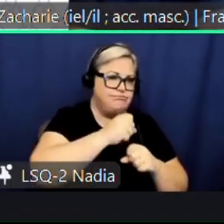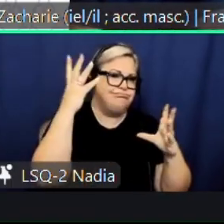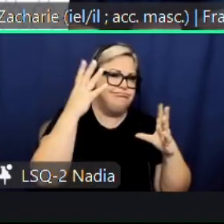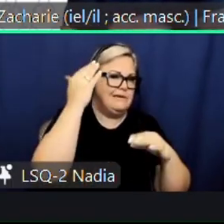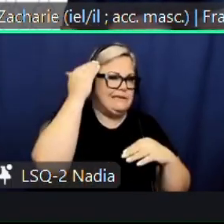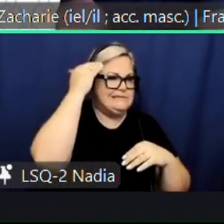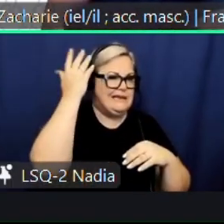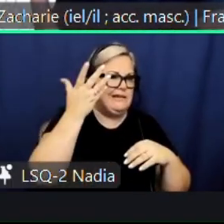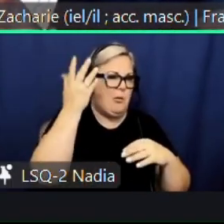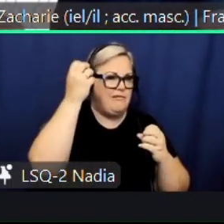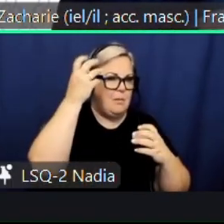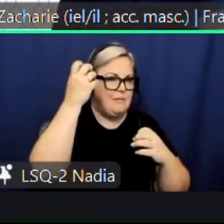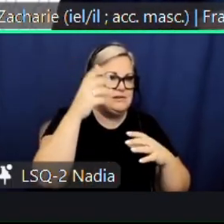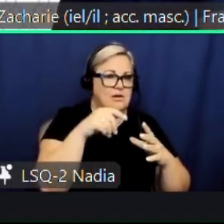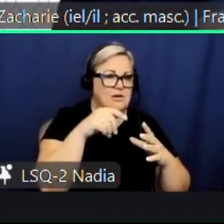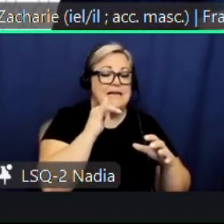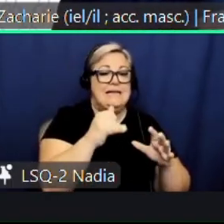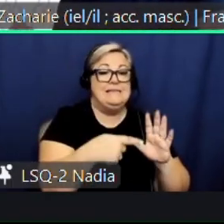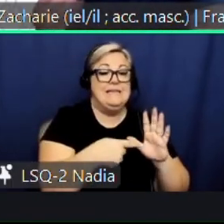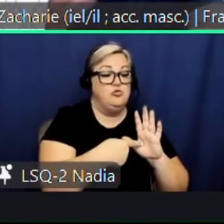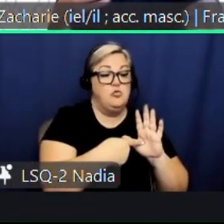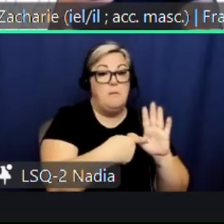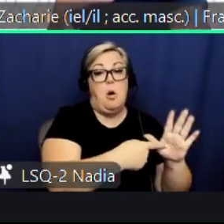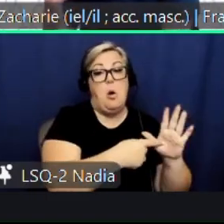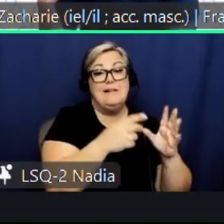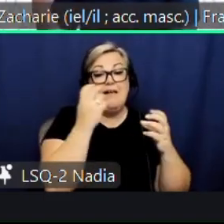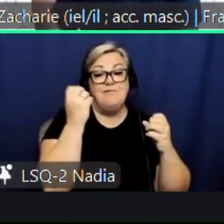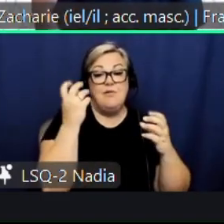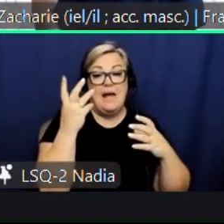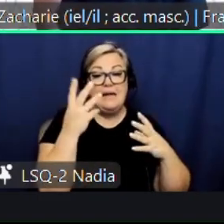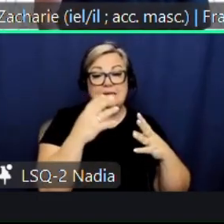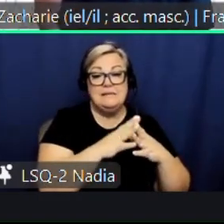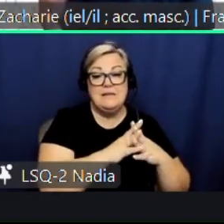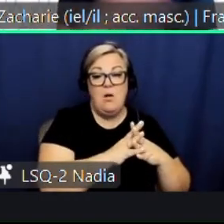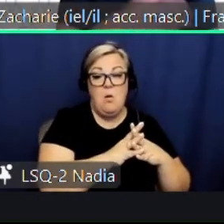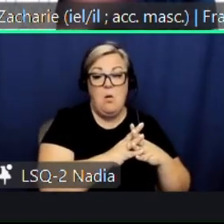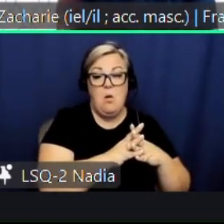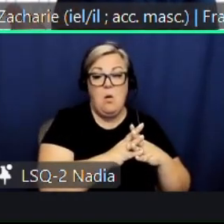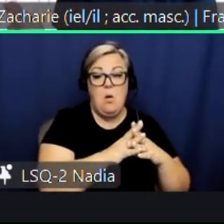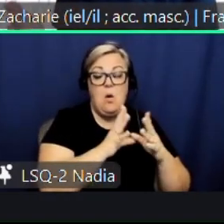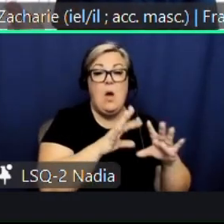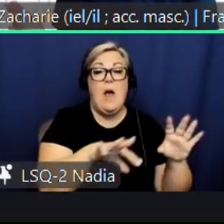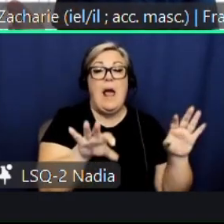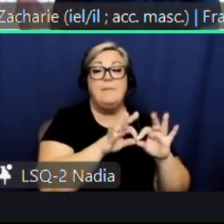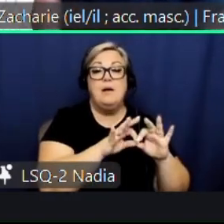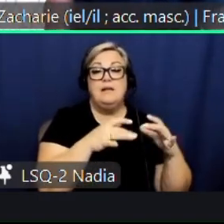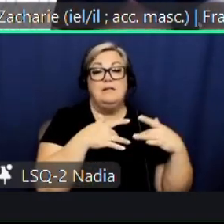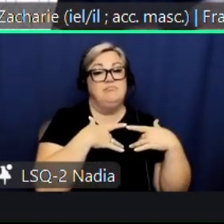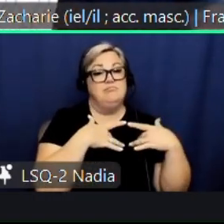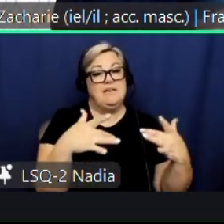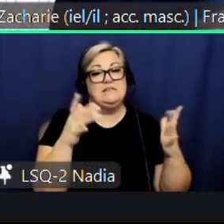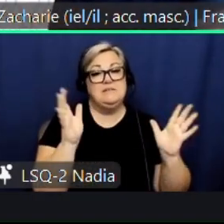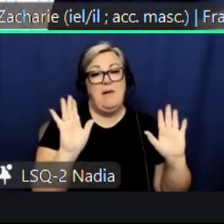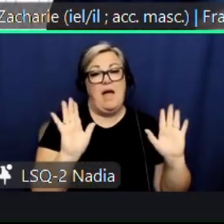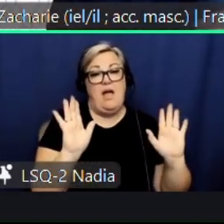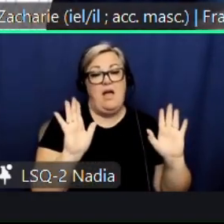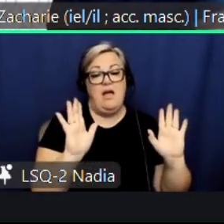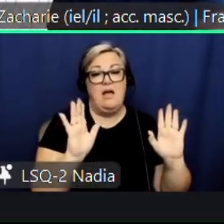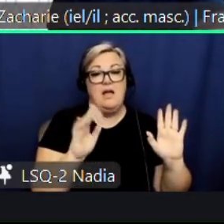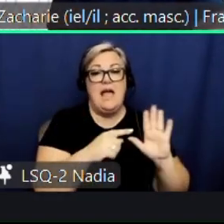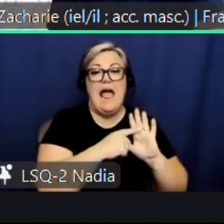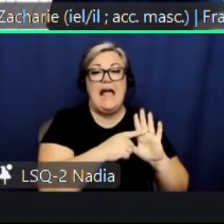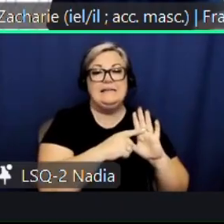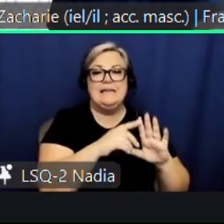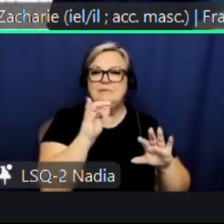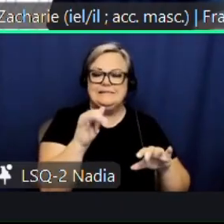l'information. Lorsque vous présentez de l'information, c'est aussi très important d'être transparente. Par exemple, si vous ne